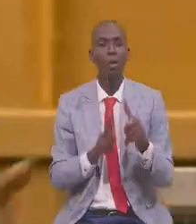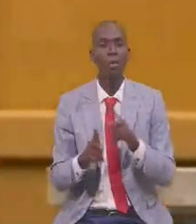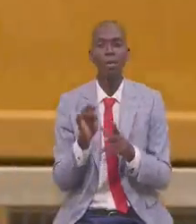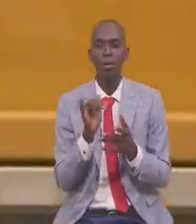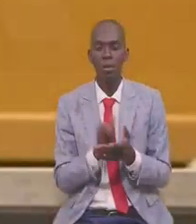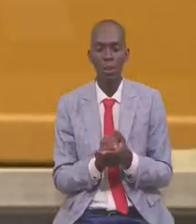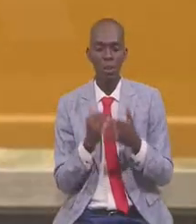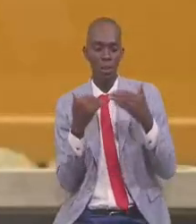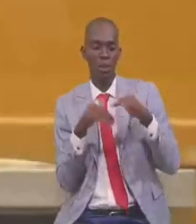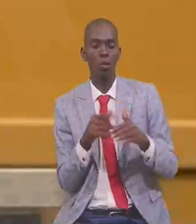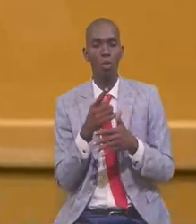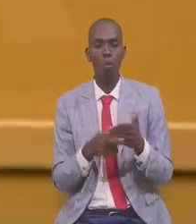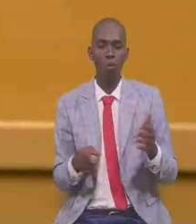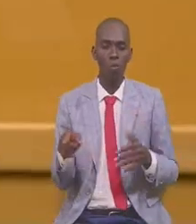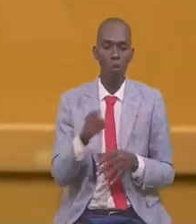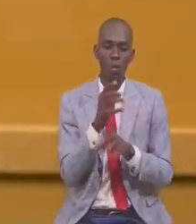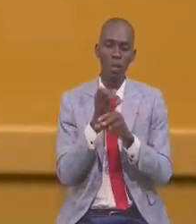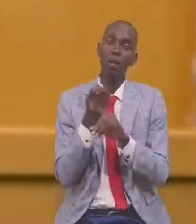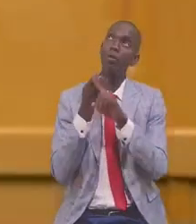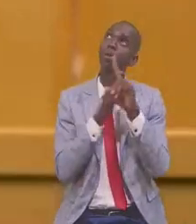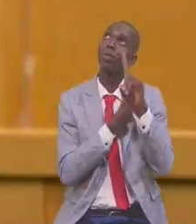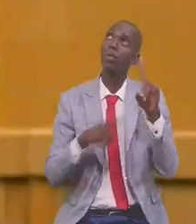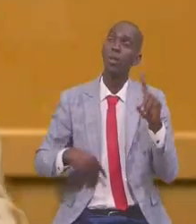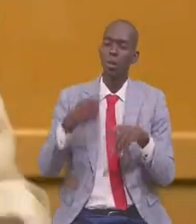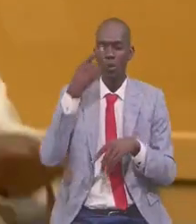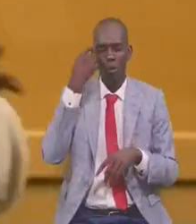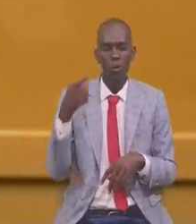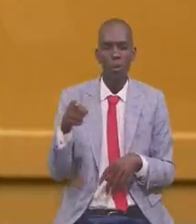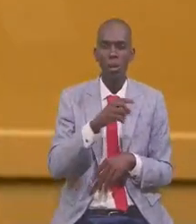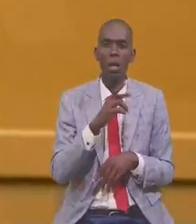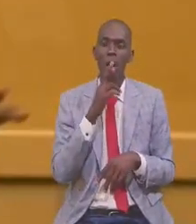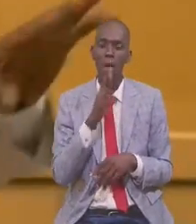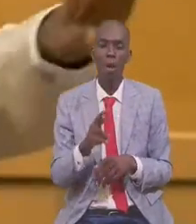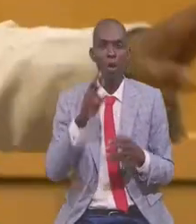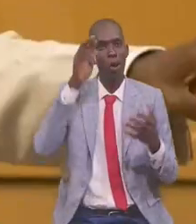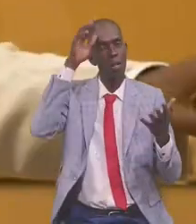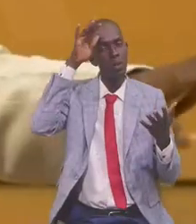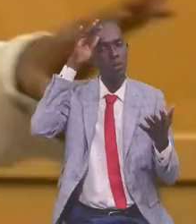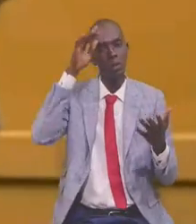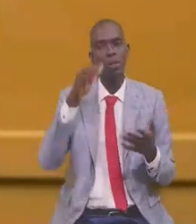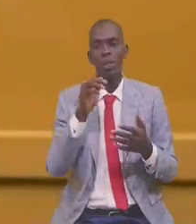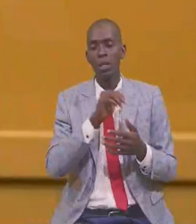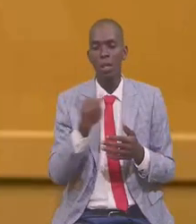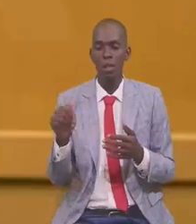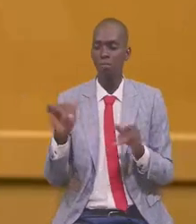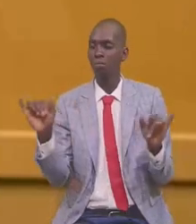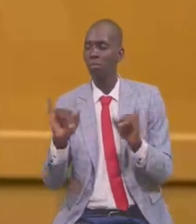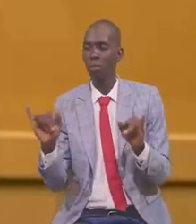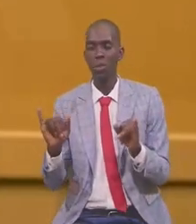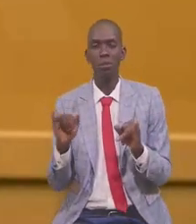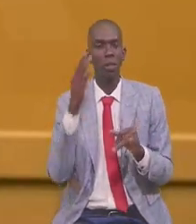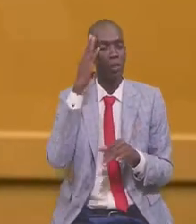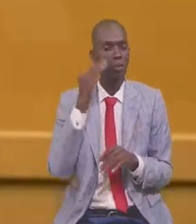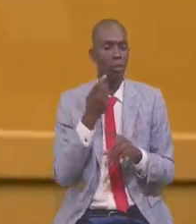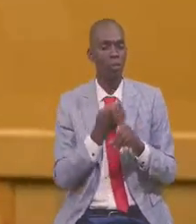qu'ils reçoivent du Seigneur parce qu'ils attendent une expérience comme Paul de